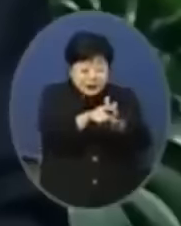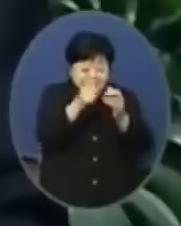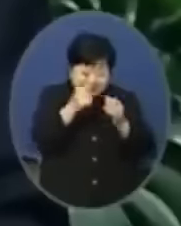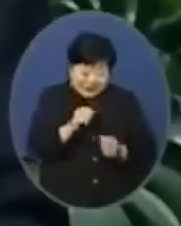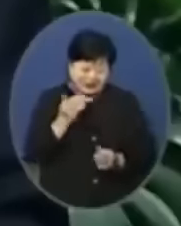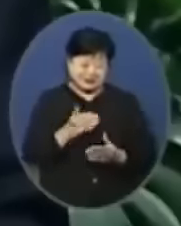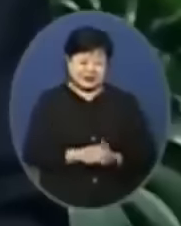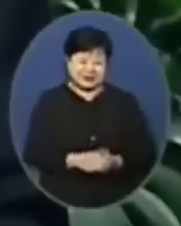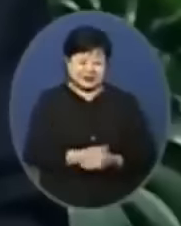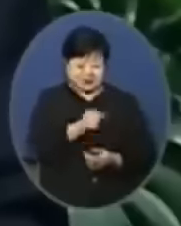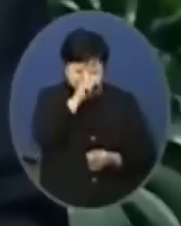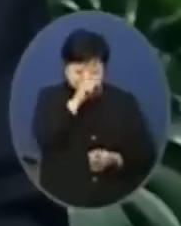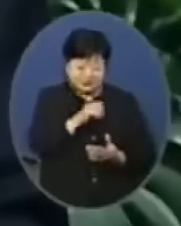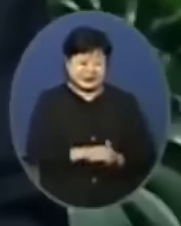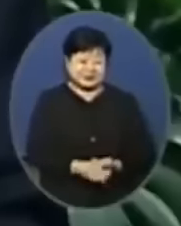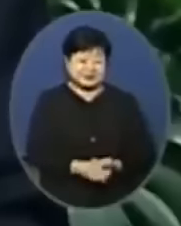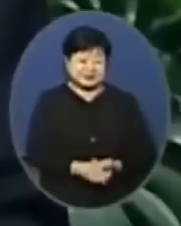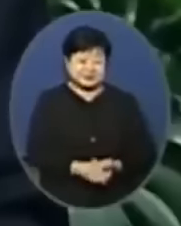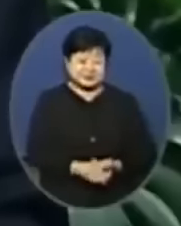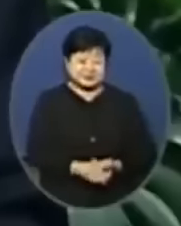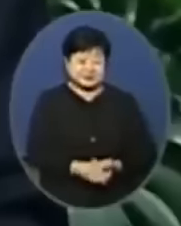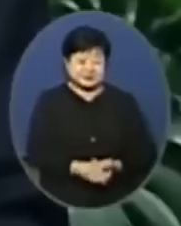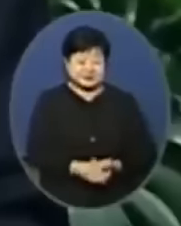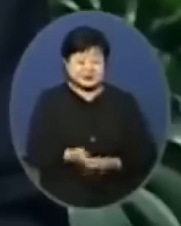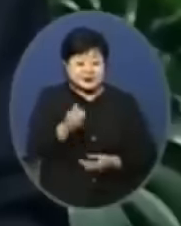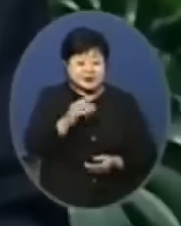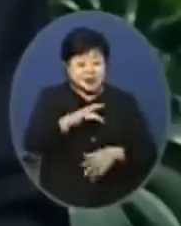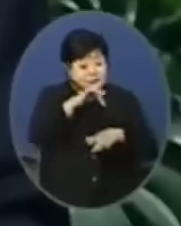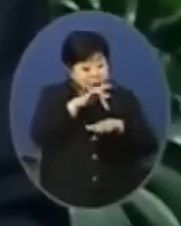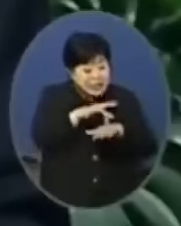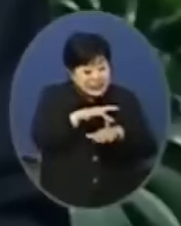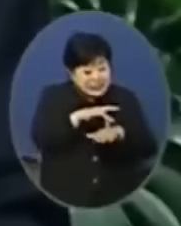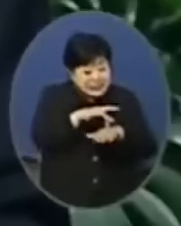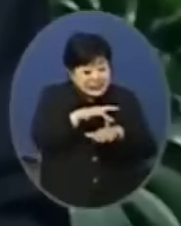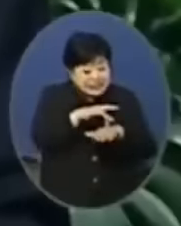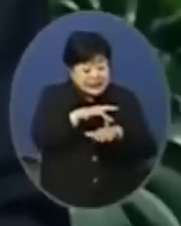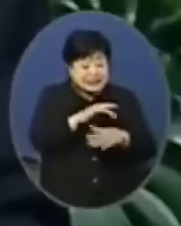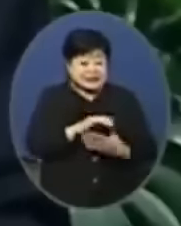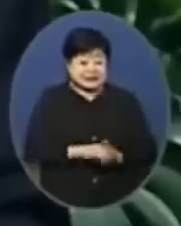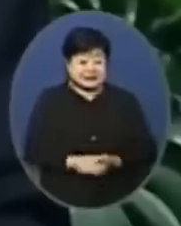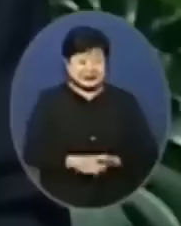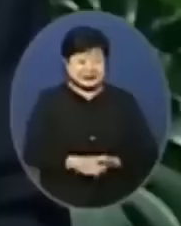것이 좋지 않겠습니까? 그러나 마귀는